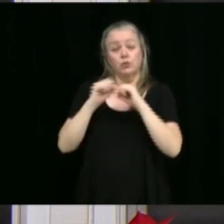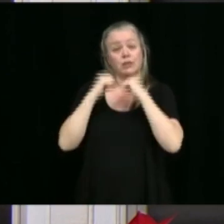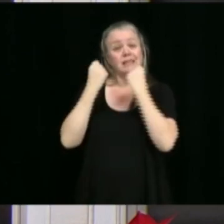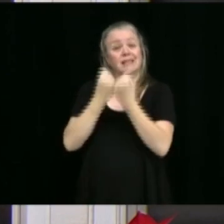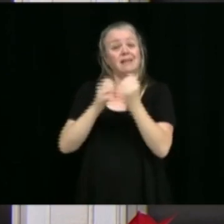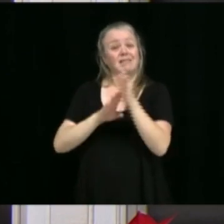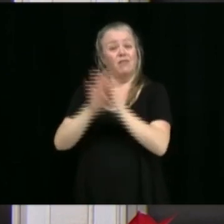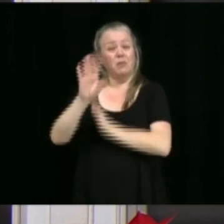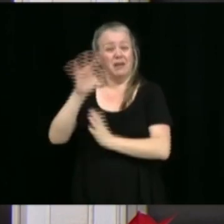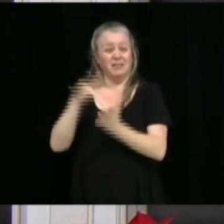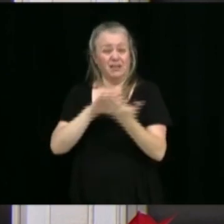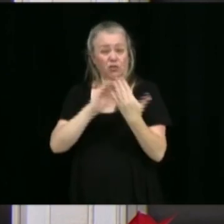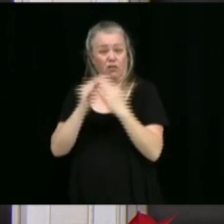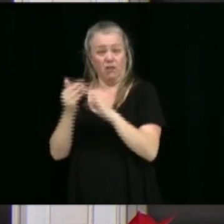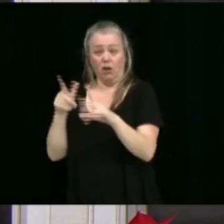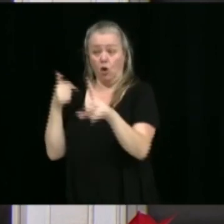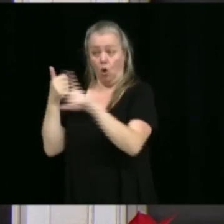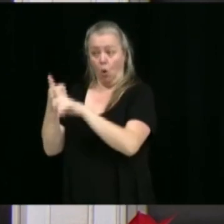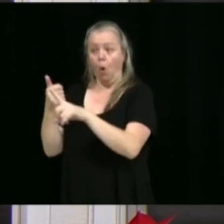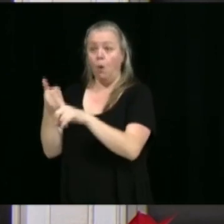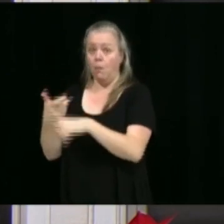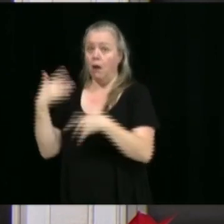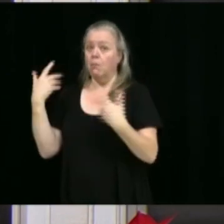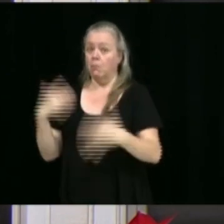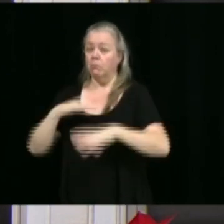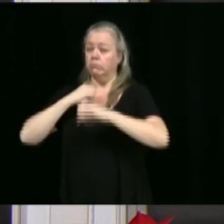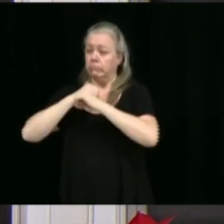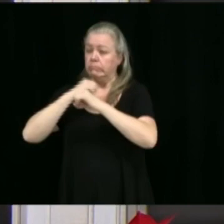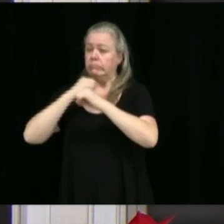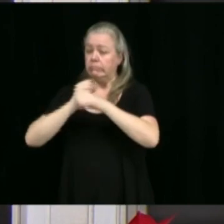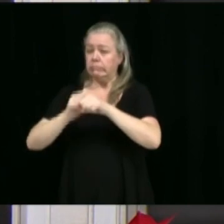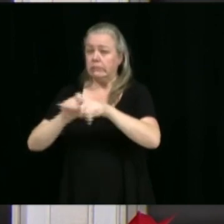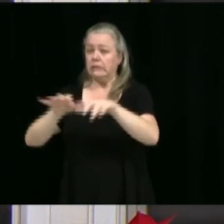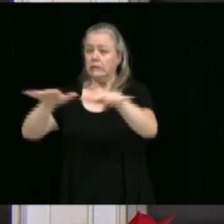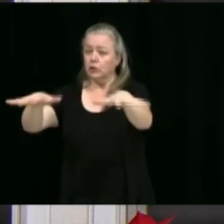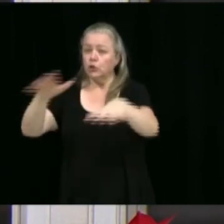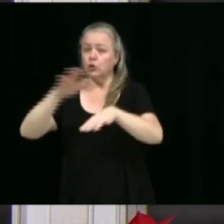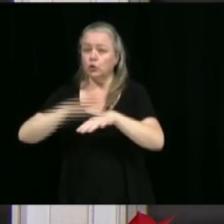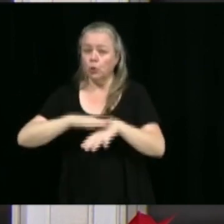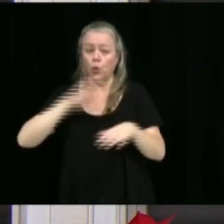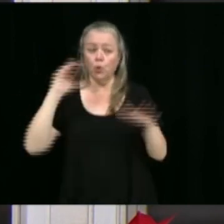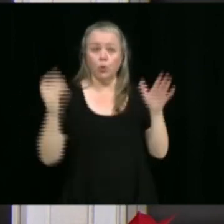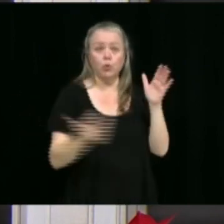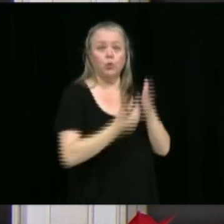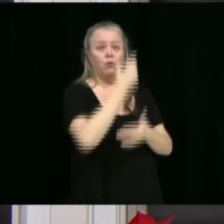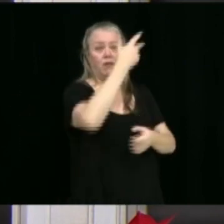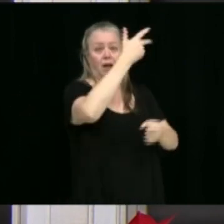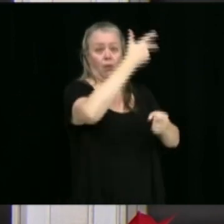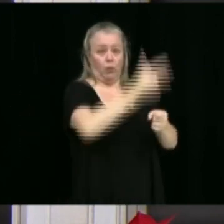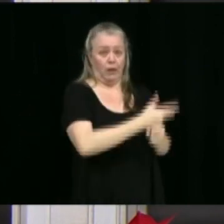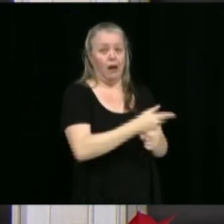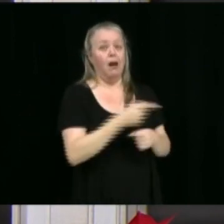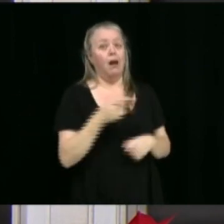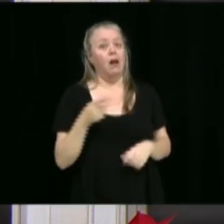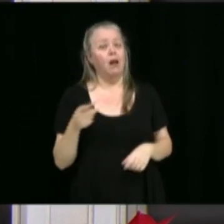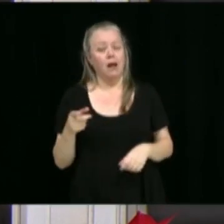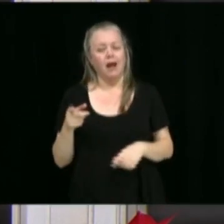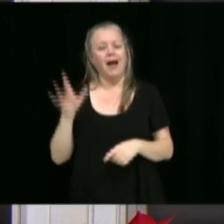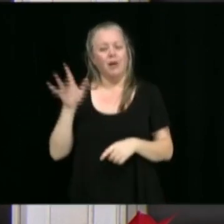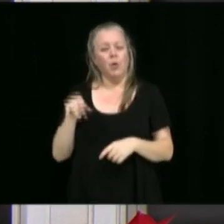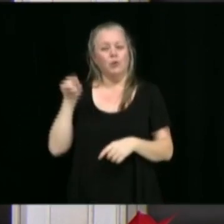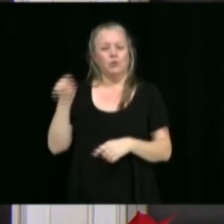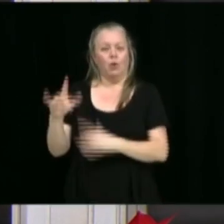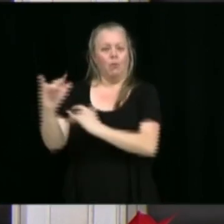également fait la promotion de l'arrivée de l'hôtel puis des différentes associations touristiques de la région parce que, oui, tout comme nous, on pense